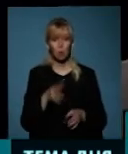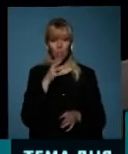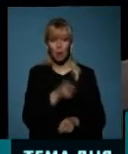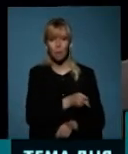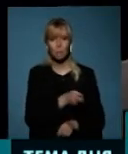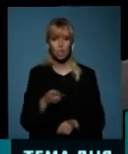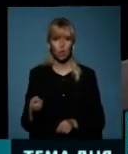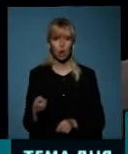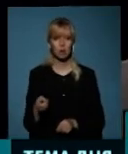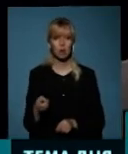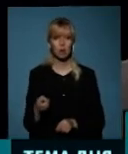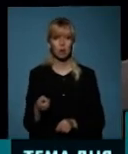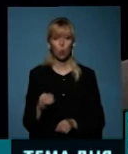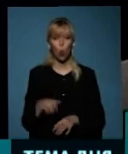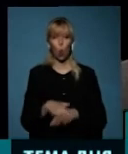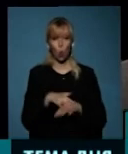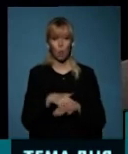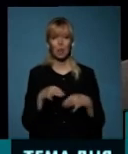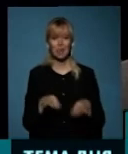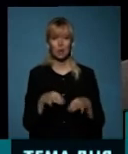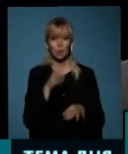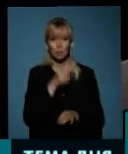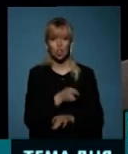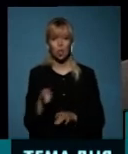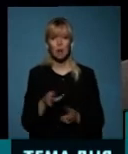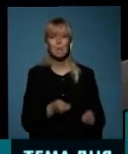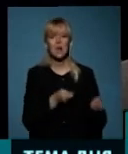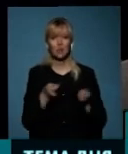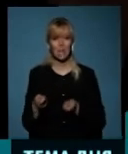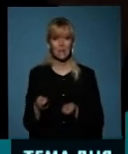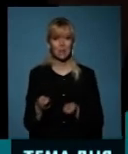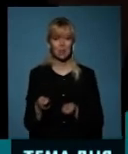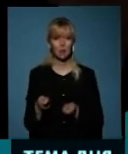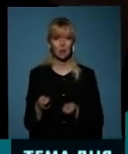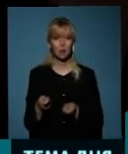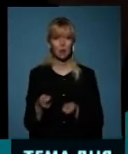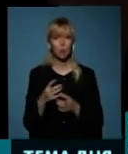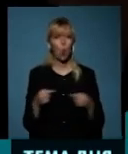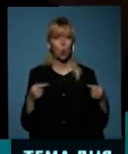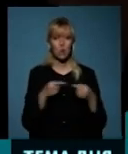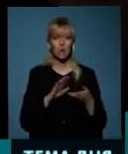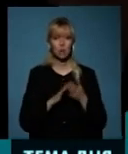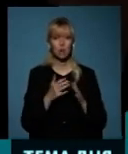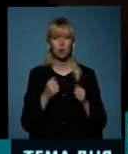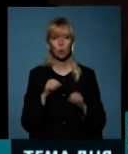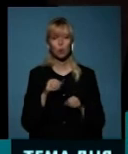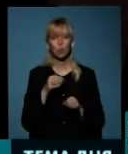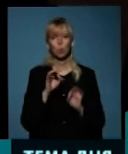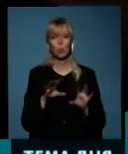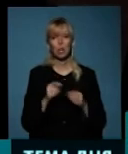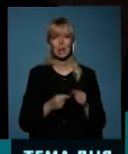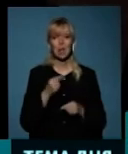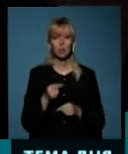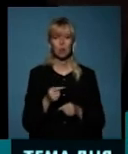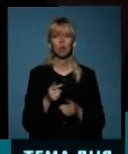час у громадському транспорті, під час перевезення? Да, по конкретній ситуації можу пояснити наступне.